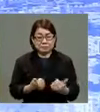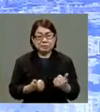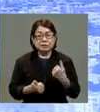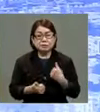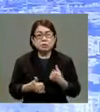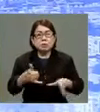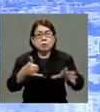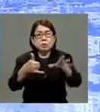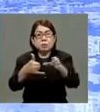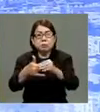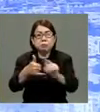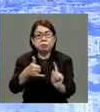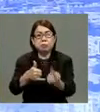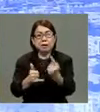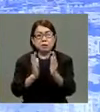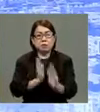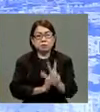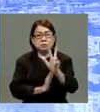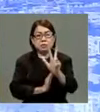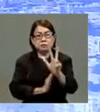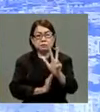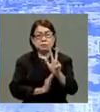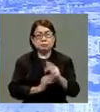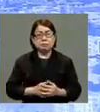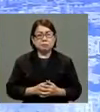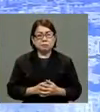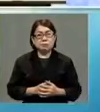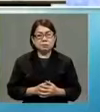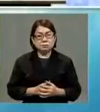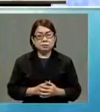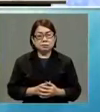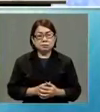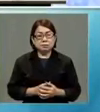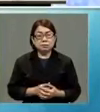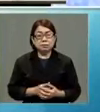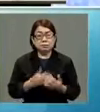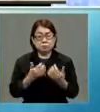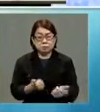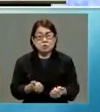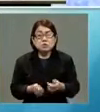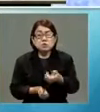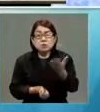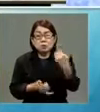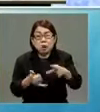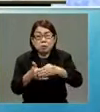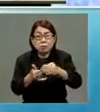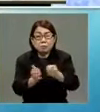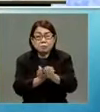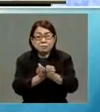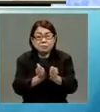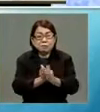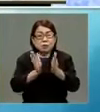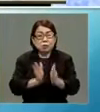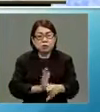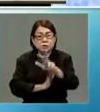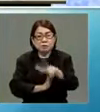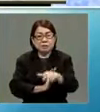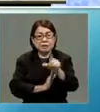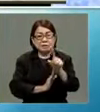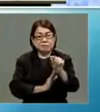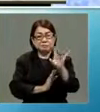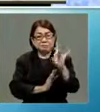ใหม่3รายครับแล้วก็ทำให้จำนวนยืนยันสะสมอยู่ที่ 3,028